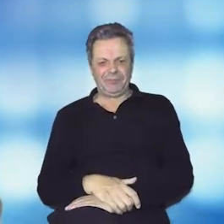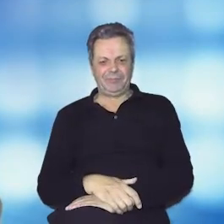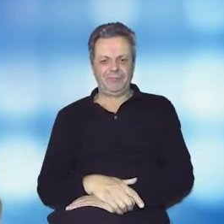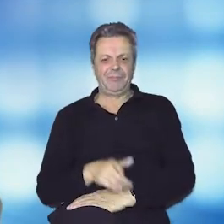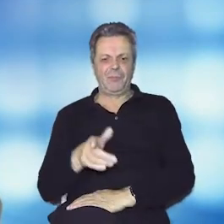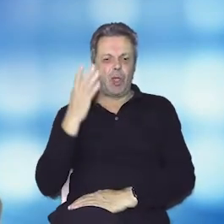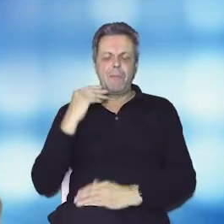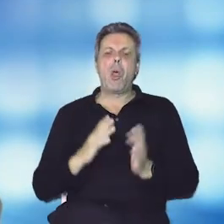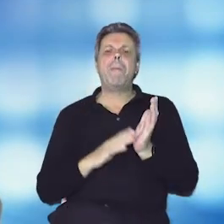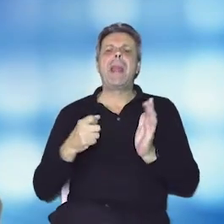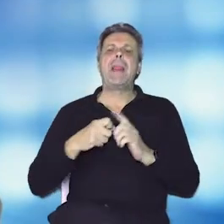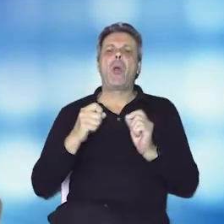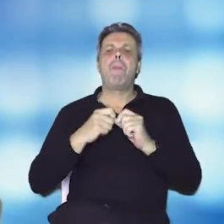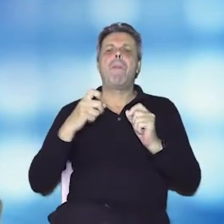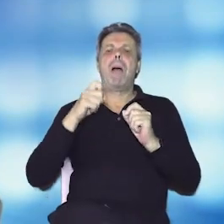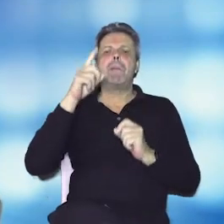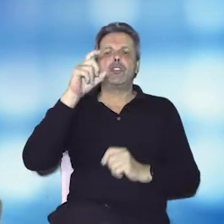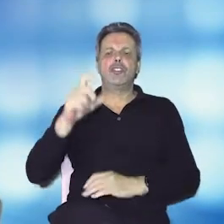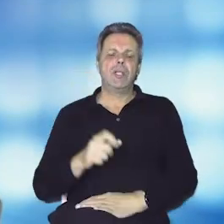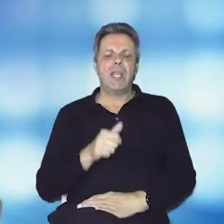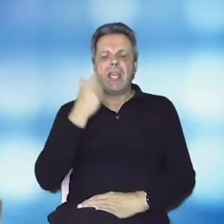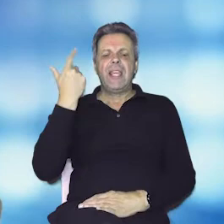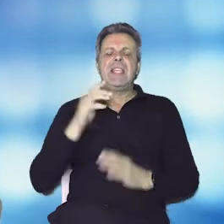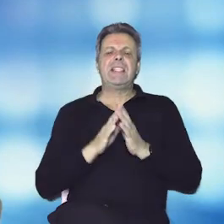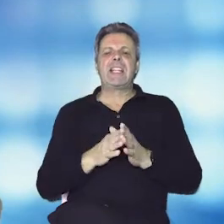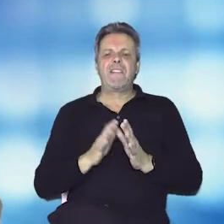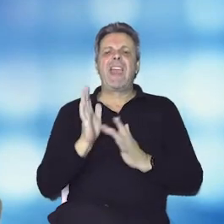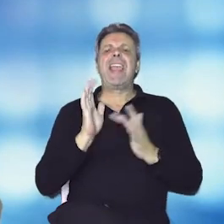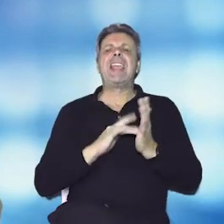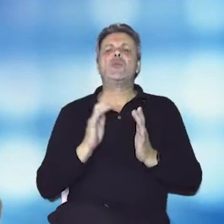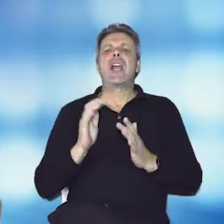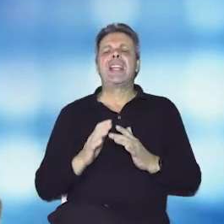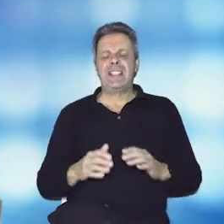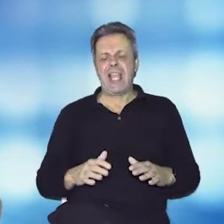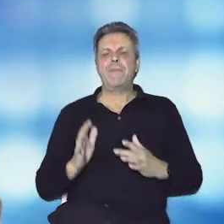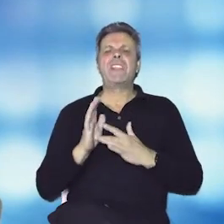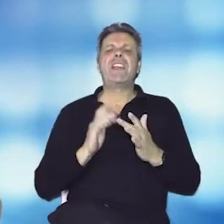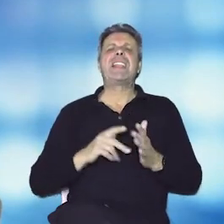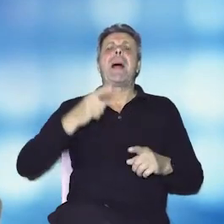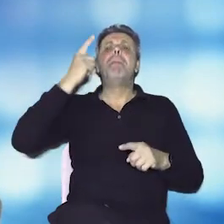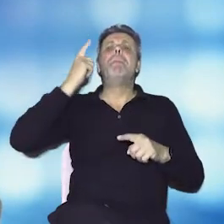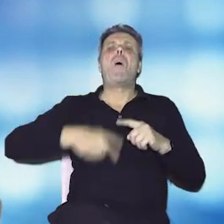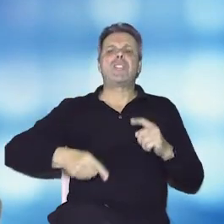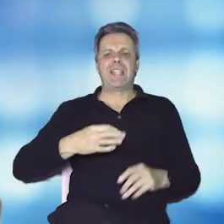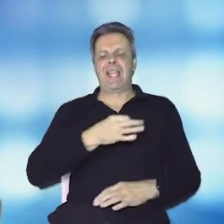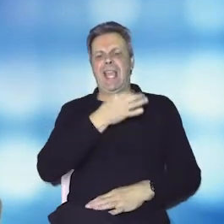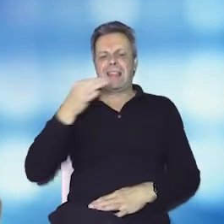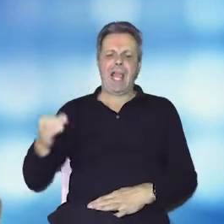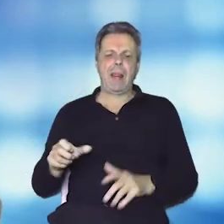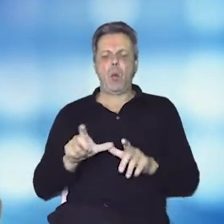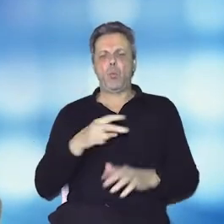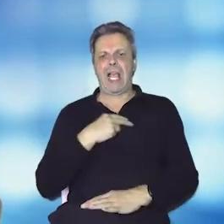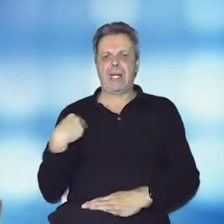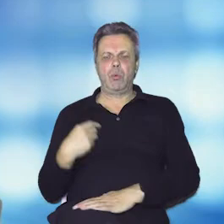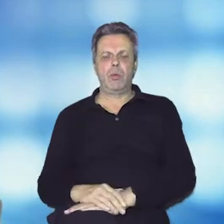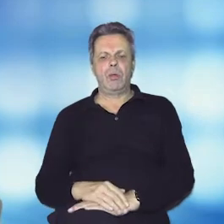To je bio Miljenko Babić iz Crkve Isusa Krista, svetaca posljednjih dana u